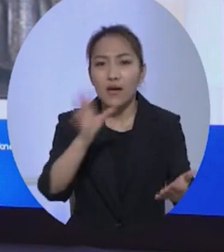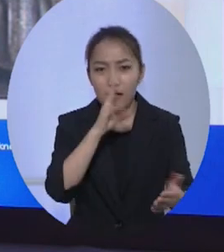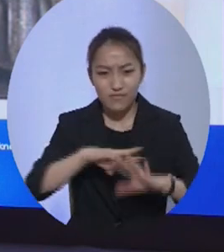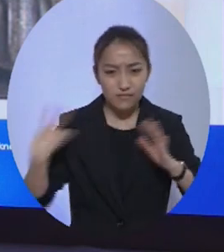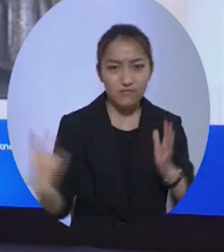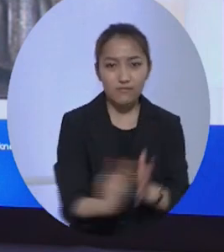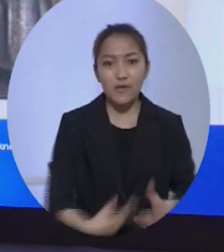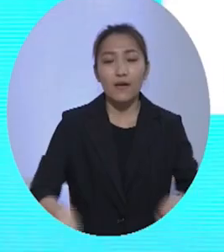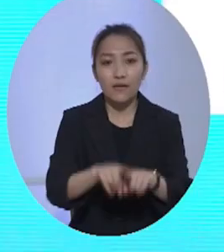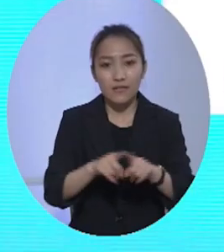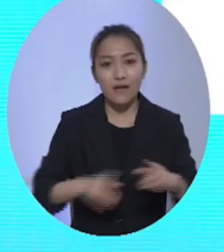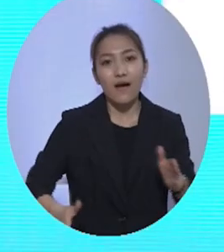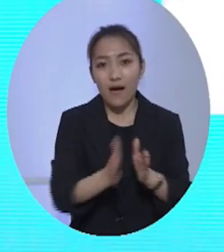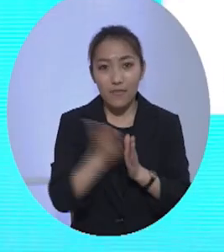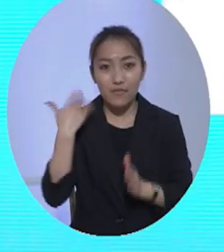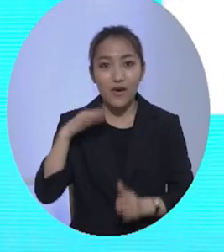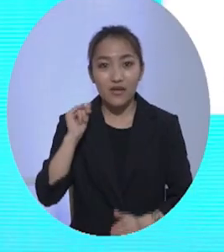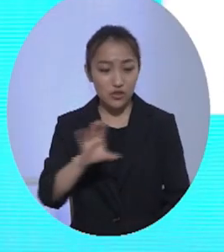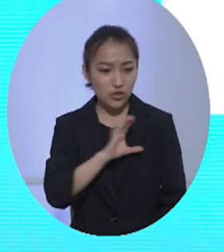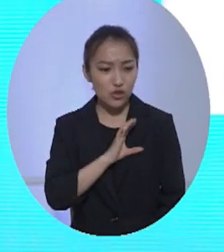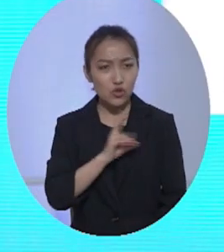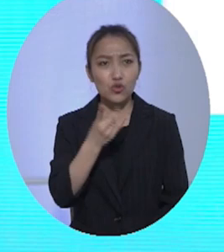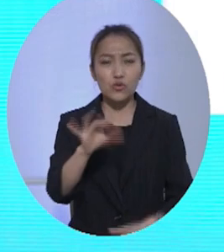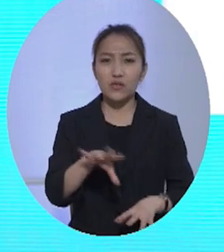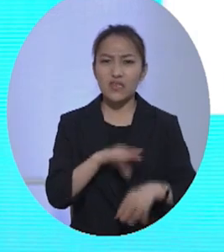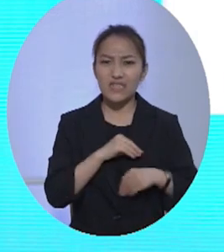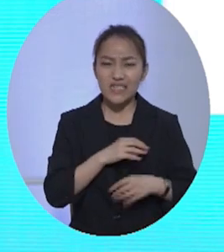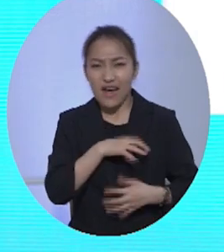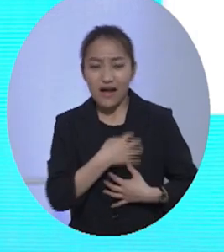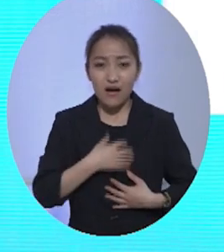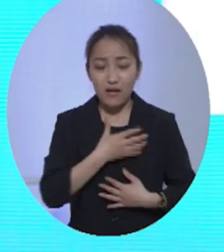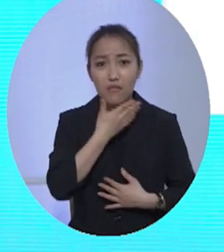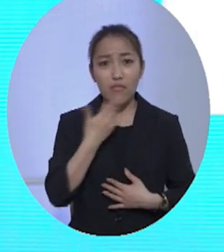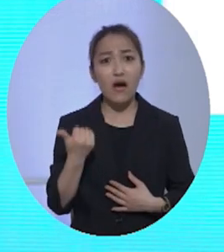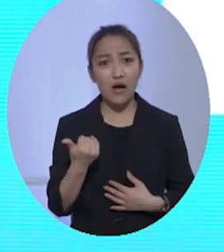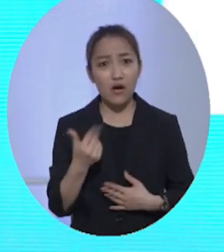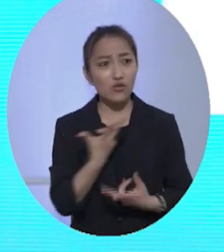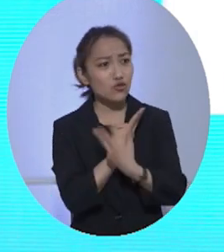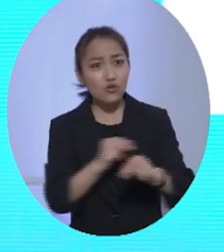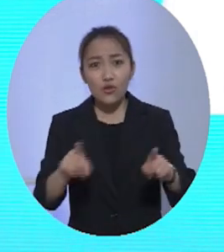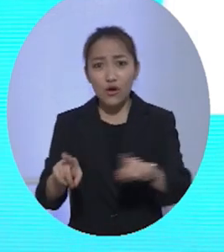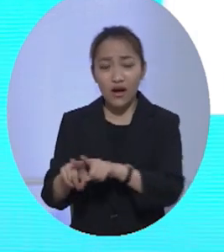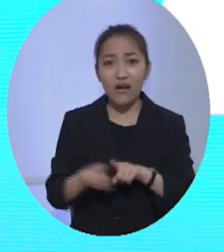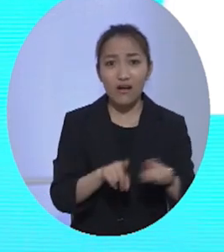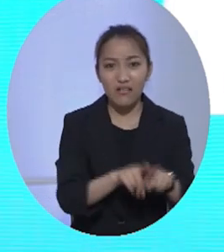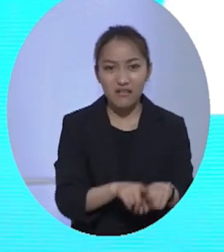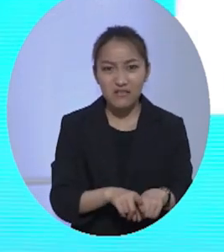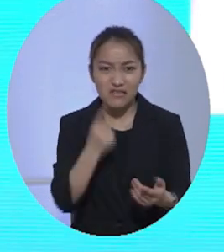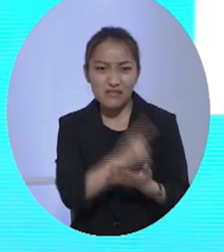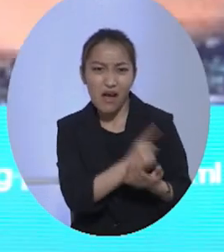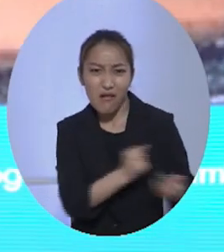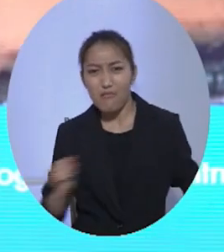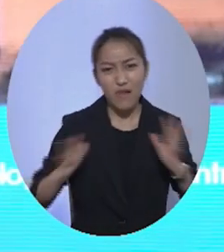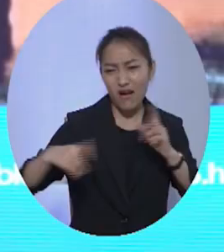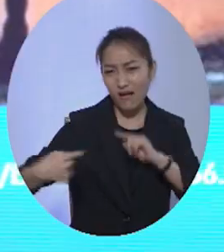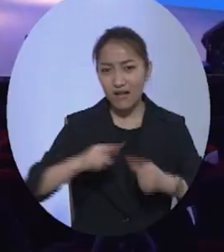байдаг. Тэгэхээр сэтгэл зүйн эрх чөлөө идэлж байгаа хүмүүс чинь эргээд босох шаардлага байдгүй юм биш. Байлдах шаардлага байдгүй юм